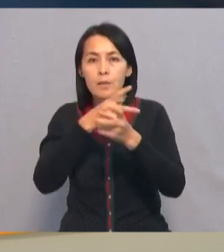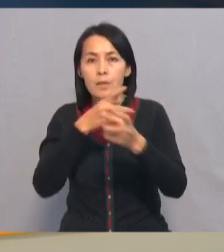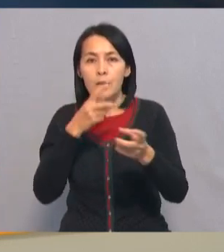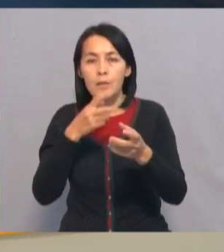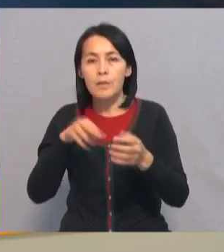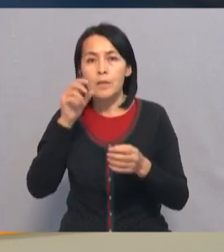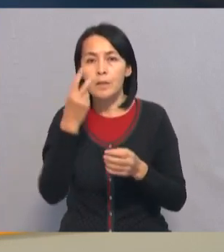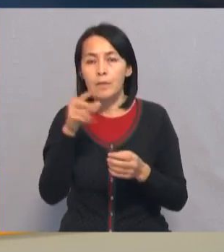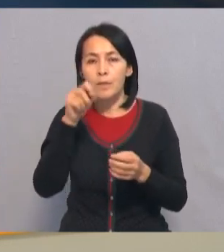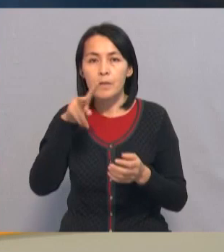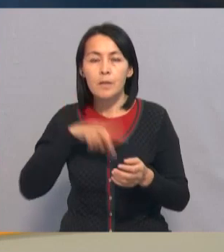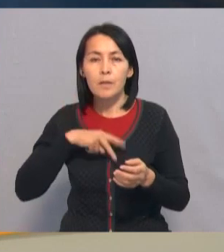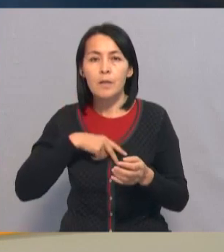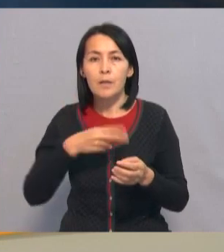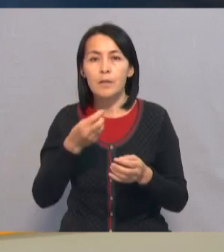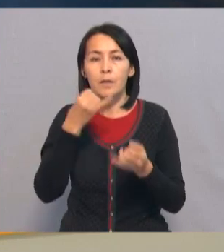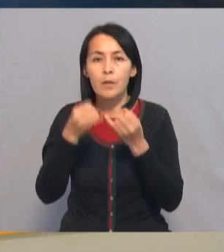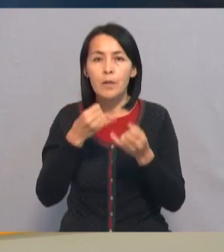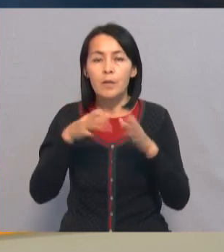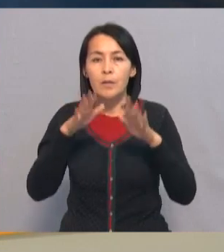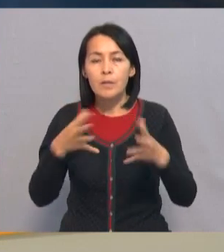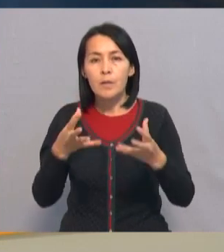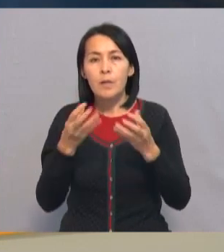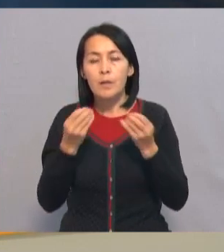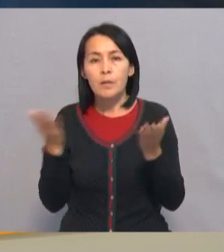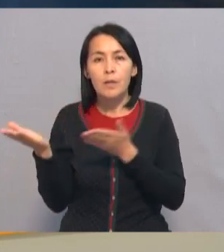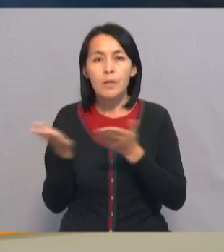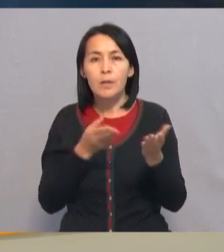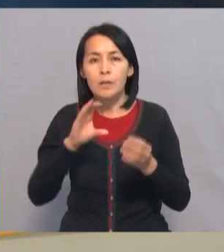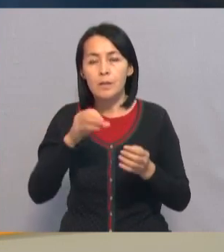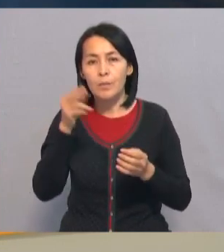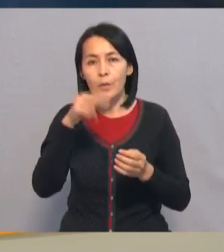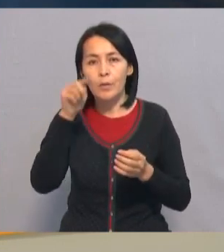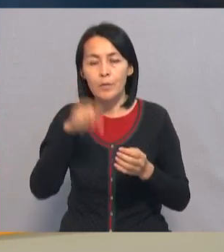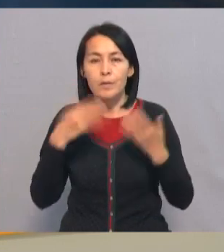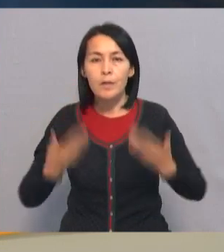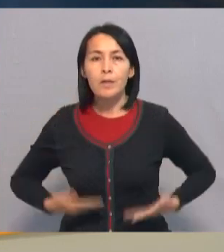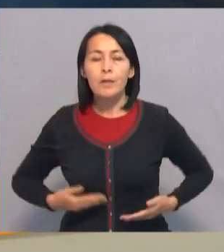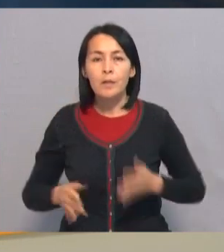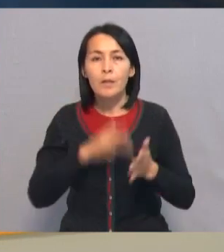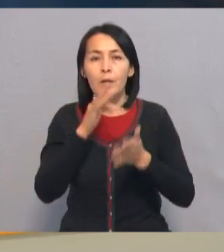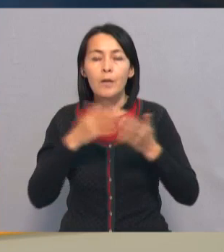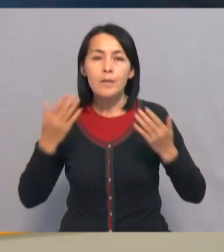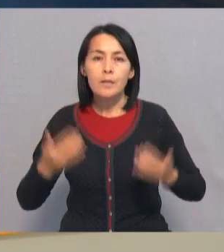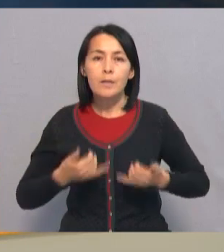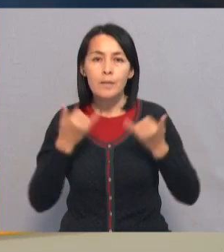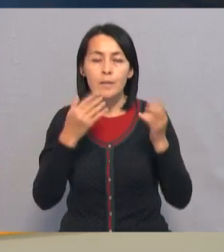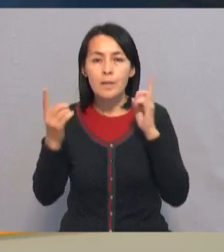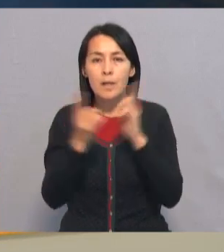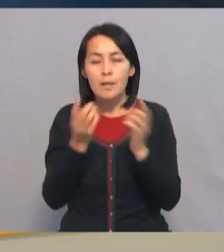завоевавшие две золотые медали, и бронзовый призер по тхэквондо Смаил Дуйсебай. Жители города приветствовали победителей